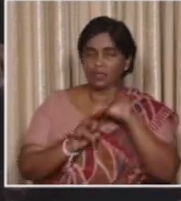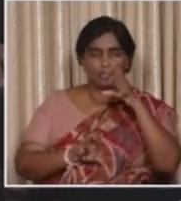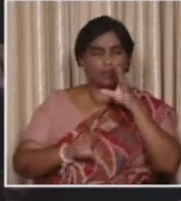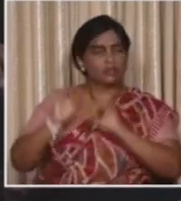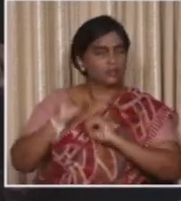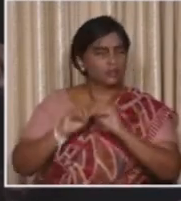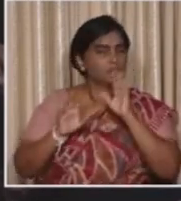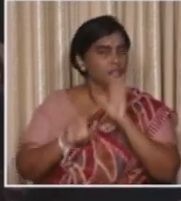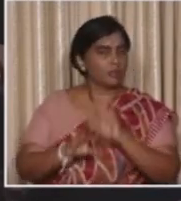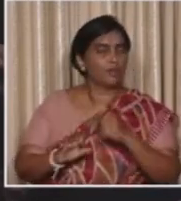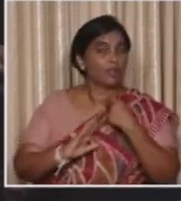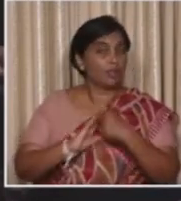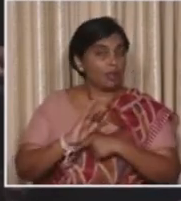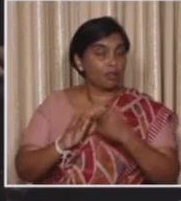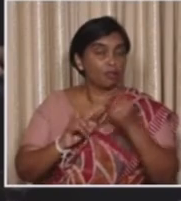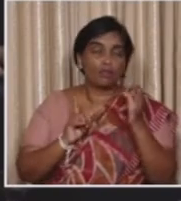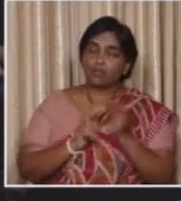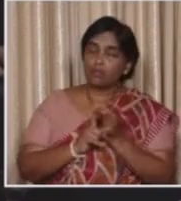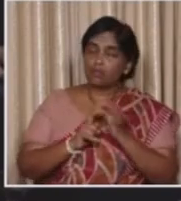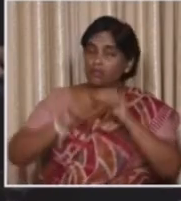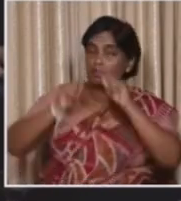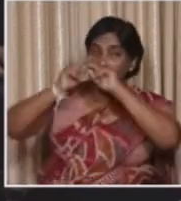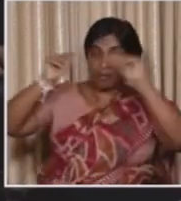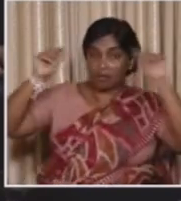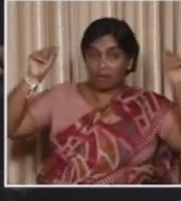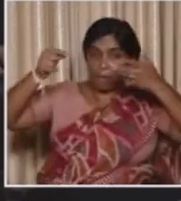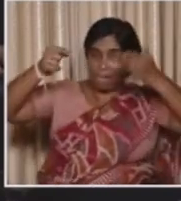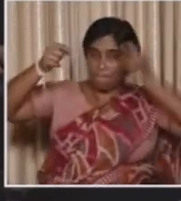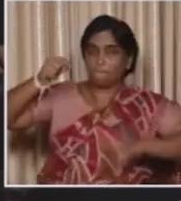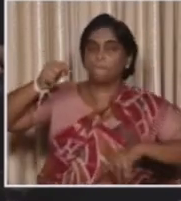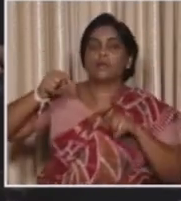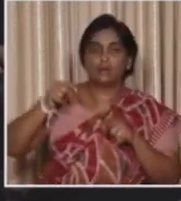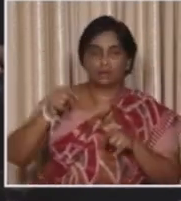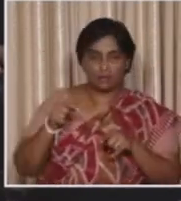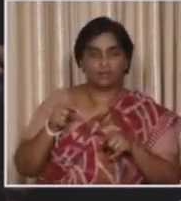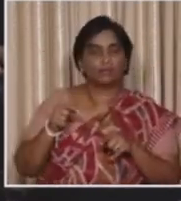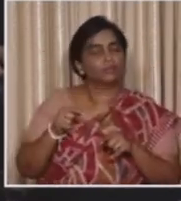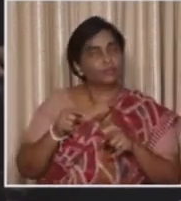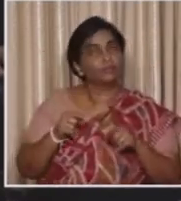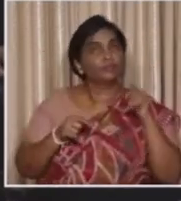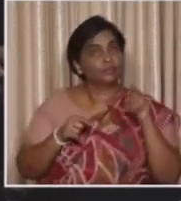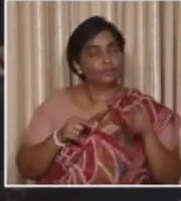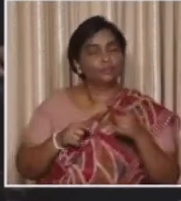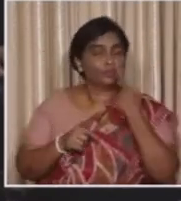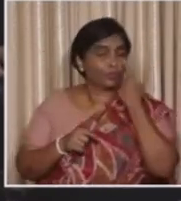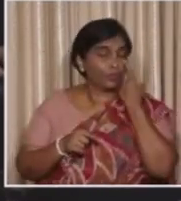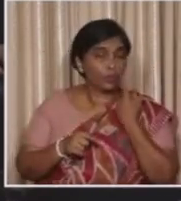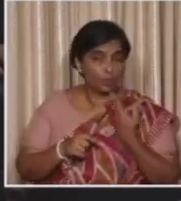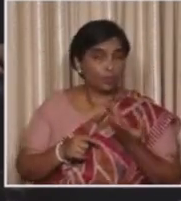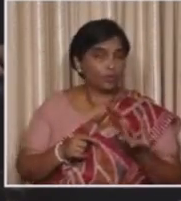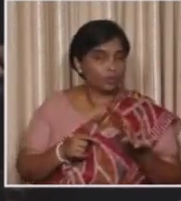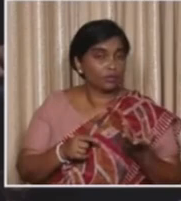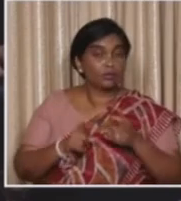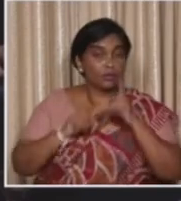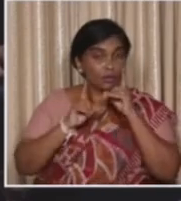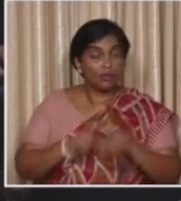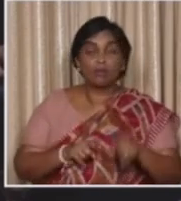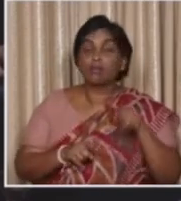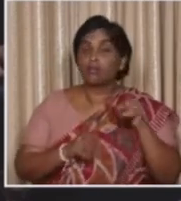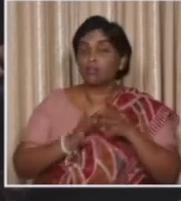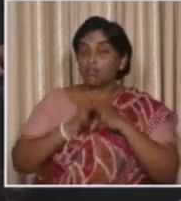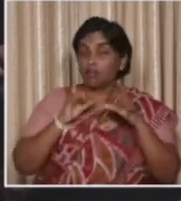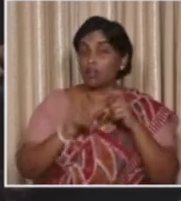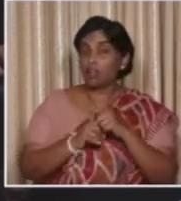100%ක්ම ඉන්නේ ලංකාවේ දරිද්‍රතා රේඛාවෙන් පහළ. එතකොට ඒක සෝචනීය තත්ත්වයක් නේද? හැබැයි ඒගොල්ලෝ තමයි වැඩියෙන්ම